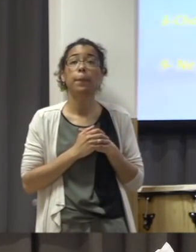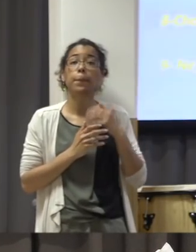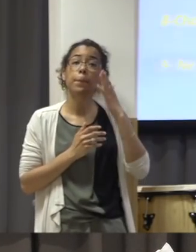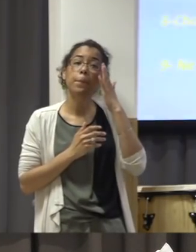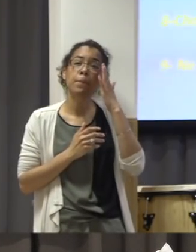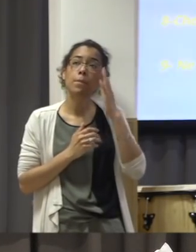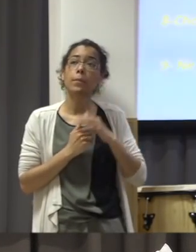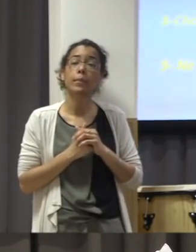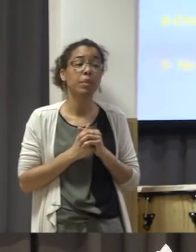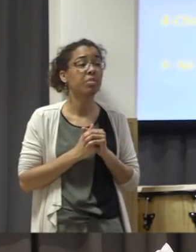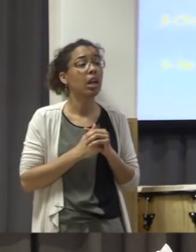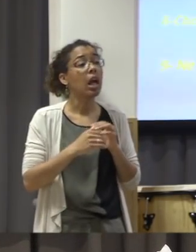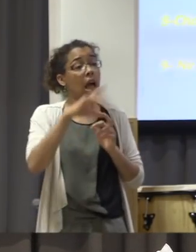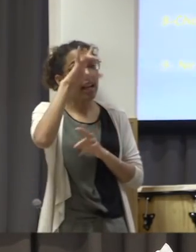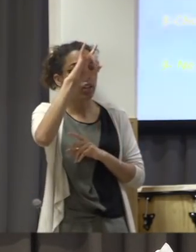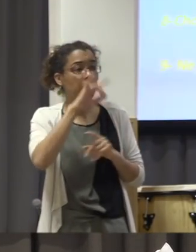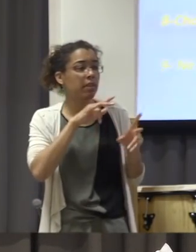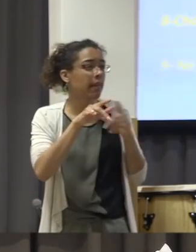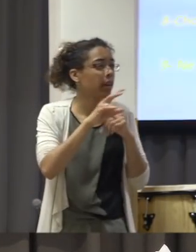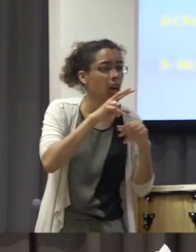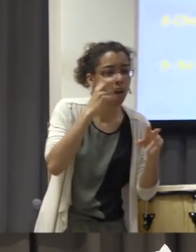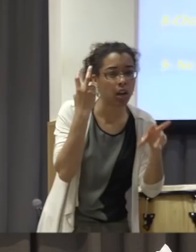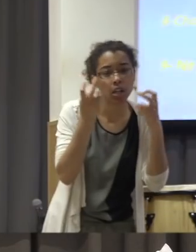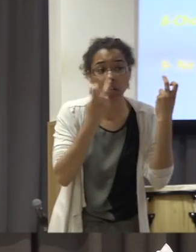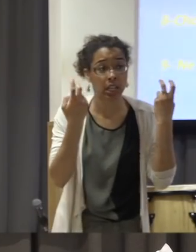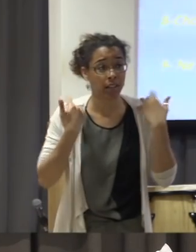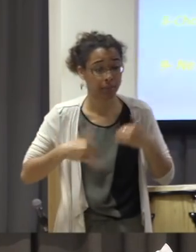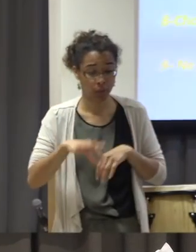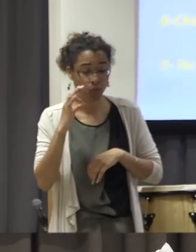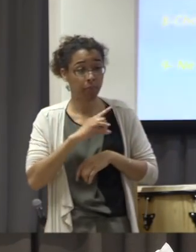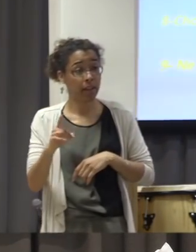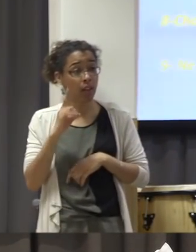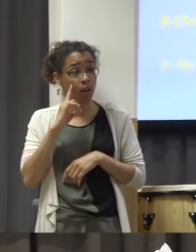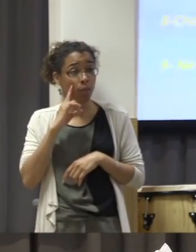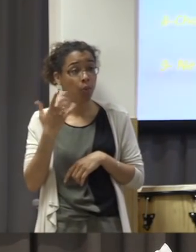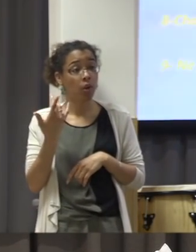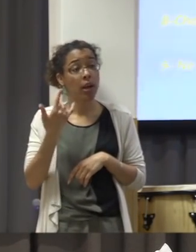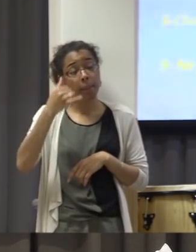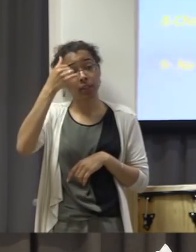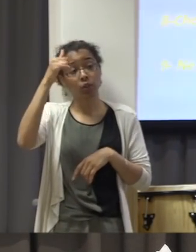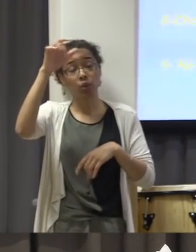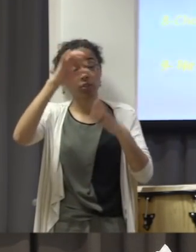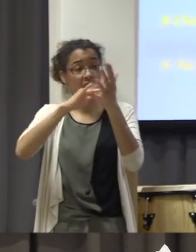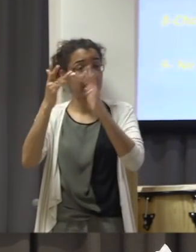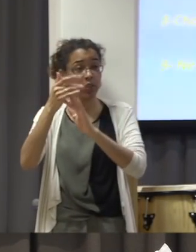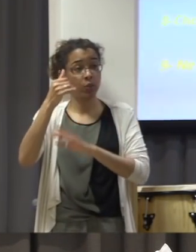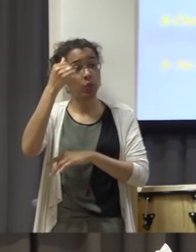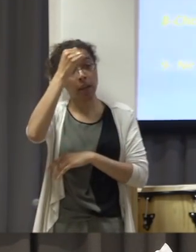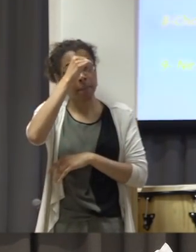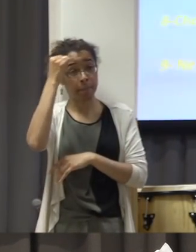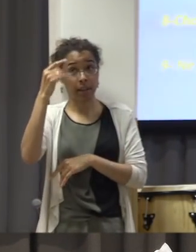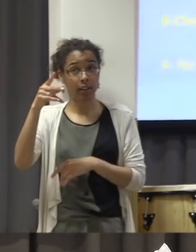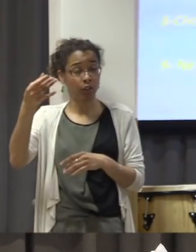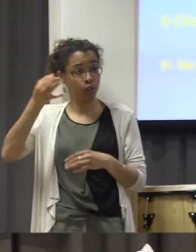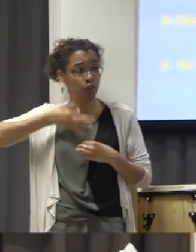il ne me trouvera pas. Il viendra, il ne me trouvera pas. Parce que j'ai la marque de Jésus-Christ, comme c'est marqué dans Galates.